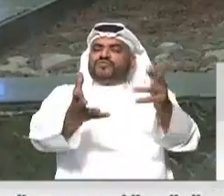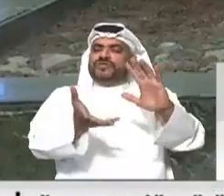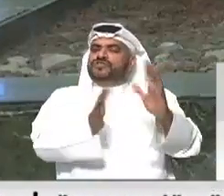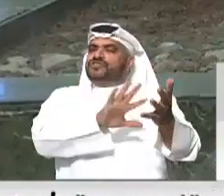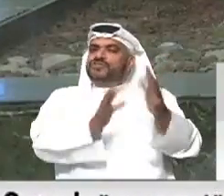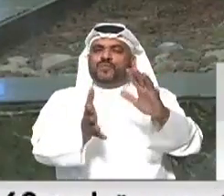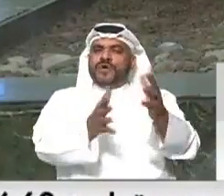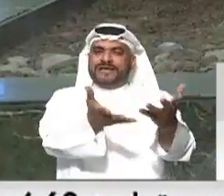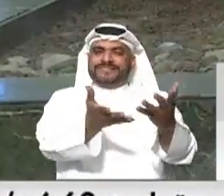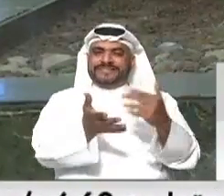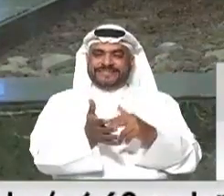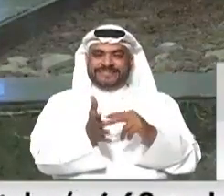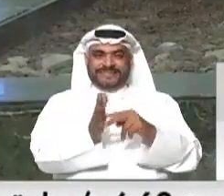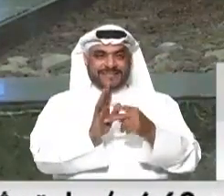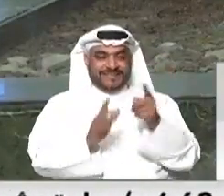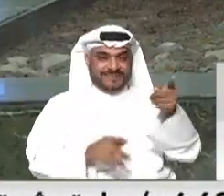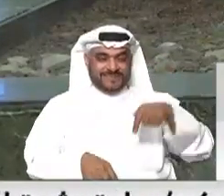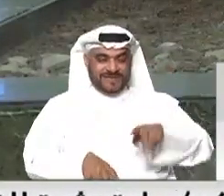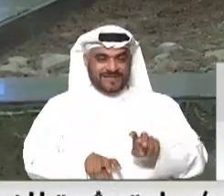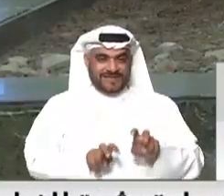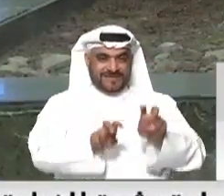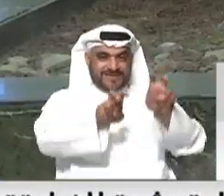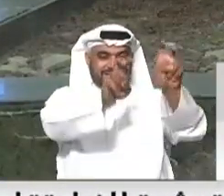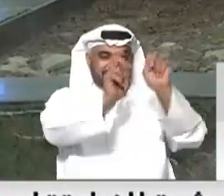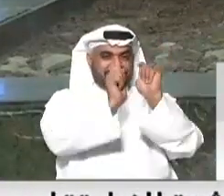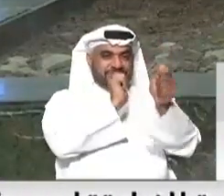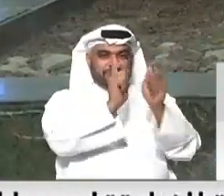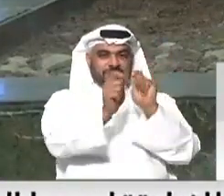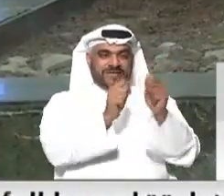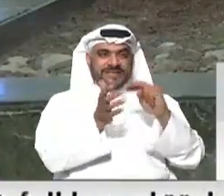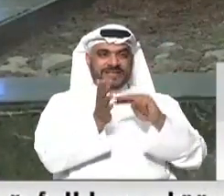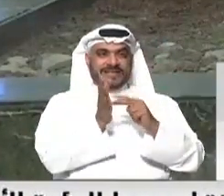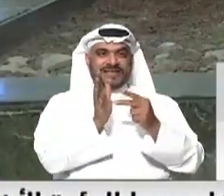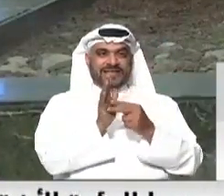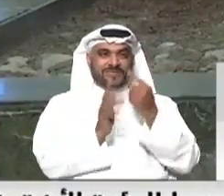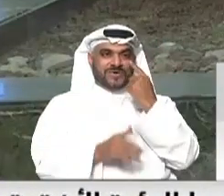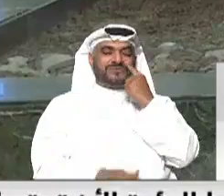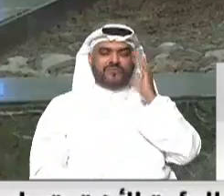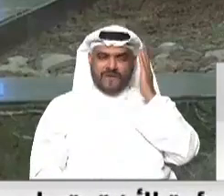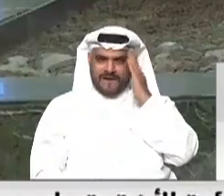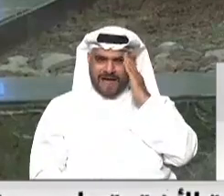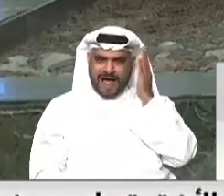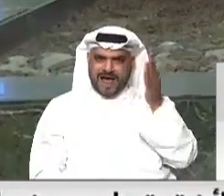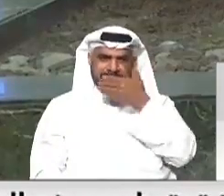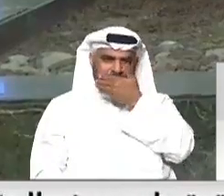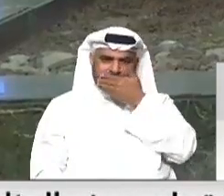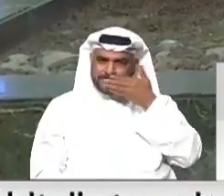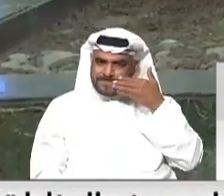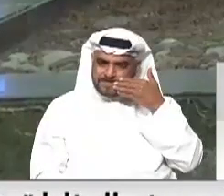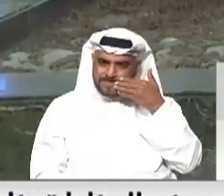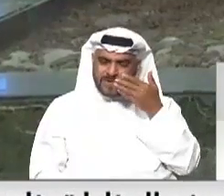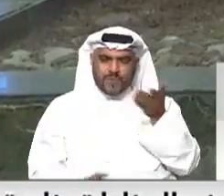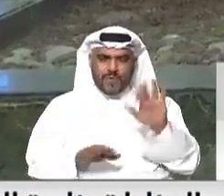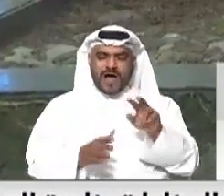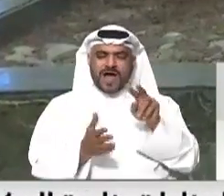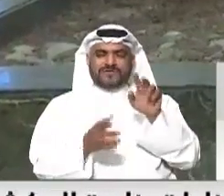في حضورهم إلى المجمعات التجارية، هو عملية أنت عارف بعد الصيام ساعات كثيرة